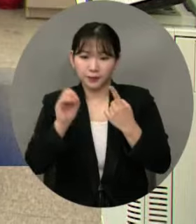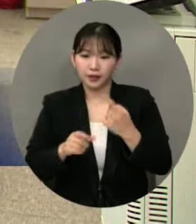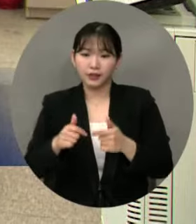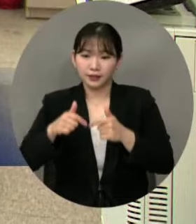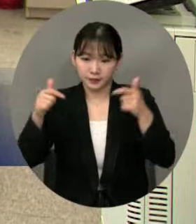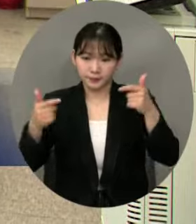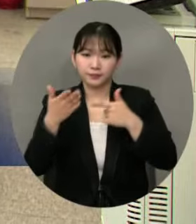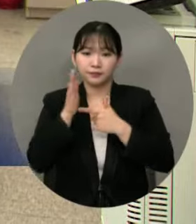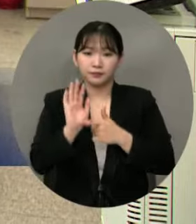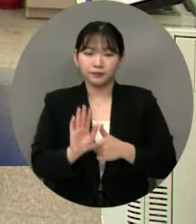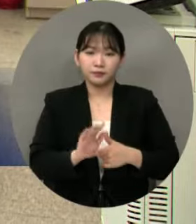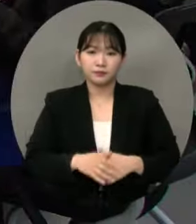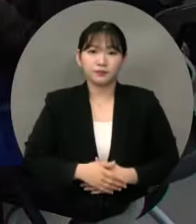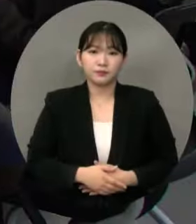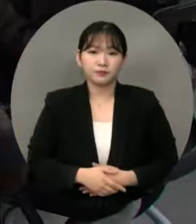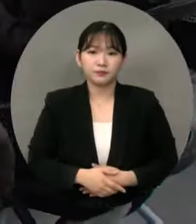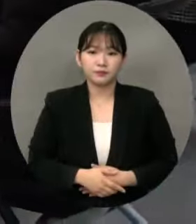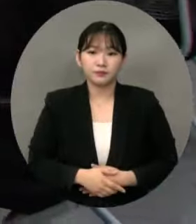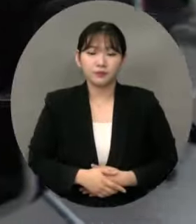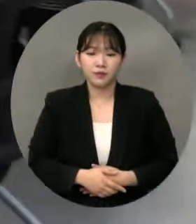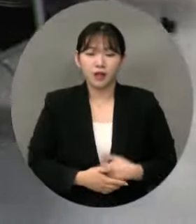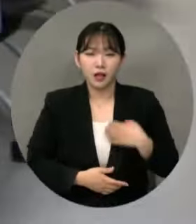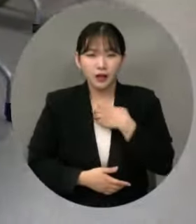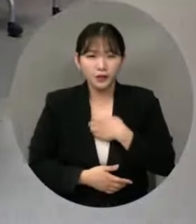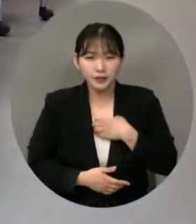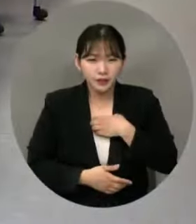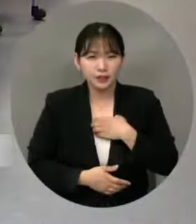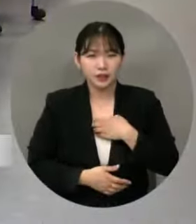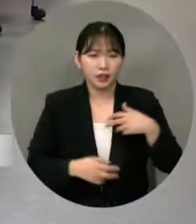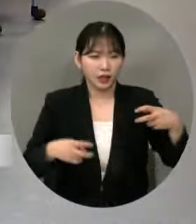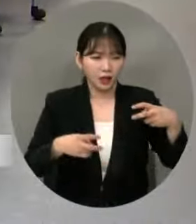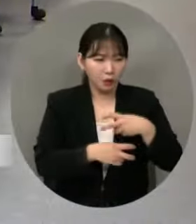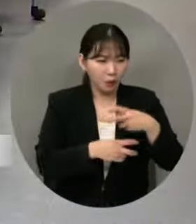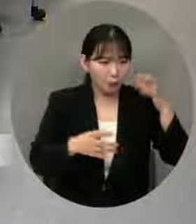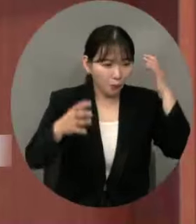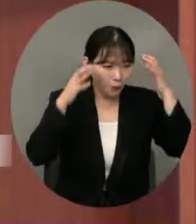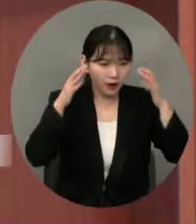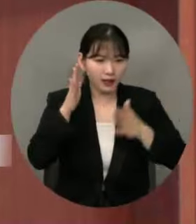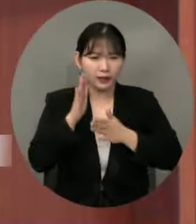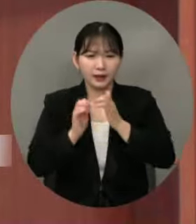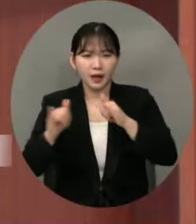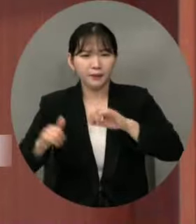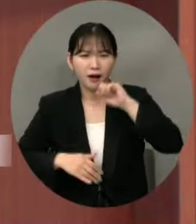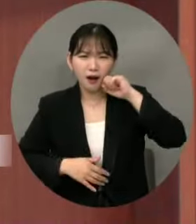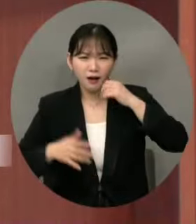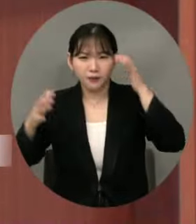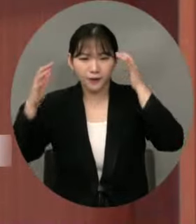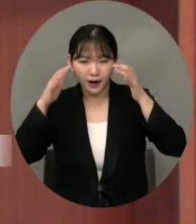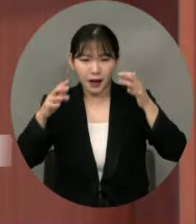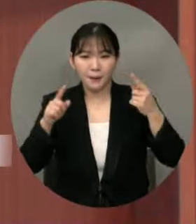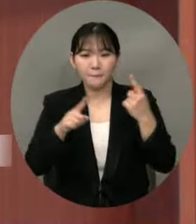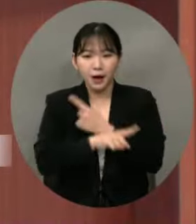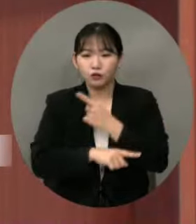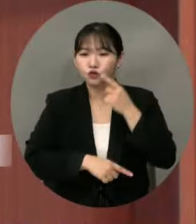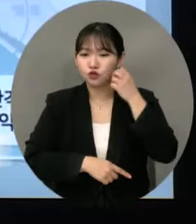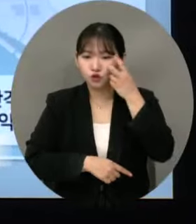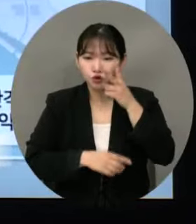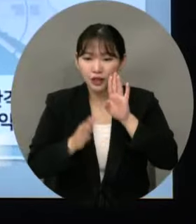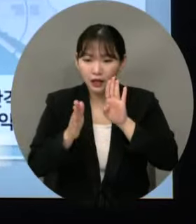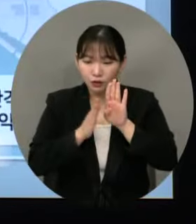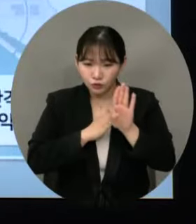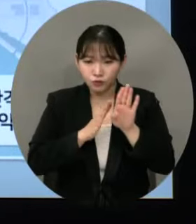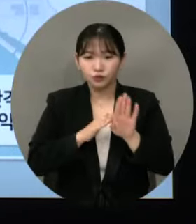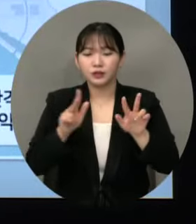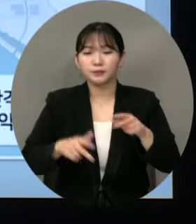증가된 것으로 분석되고 있습니다. 우려했던 교통 대란과 시민 혼란은 버스 전면 개편 두 달여 만에